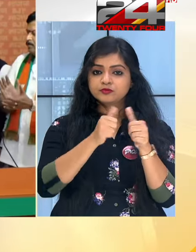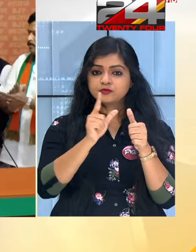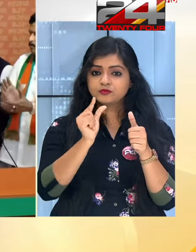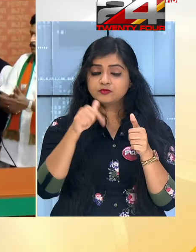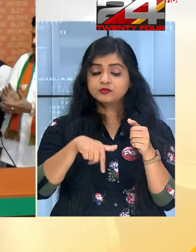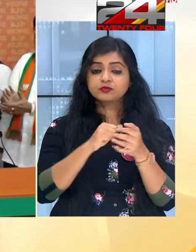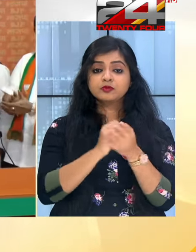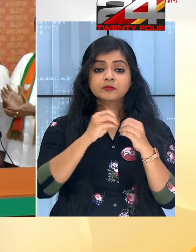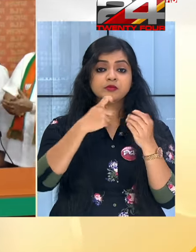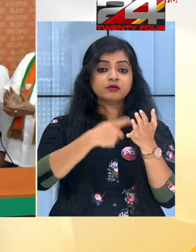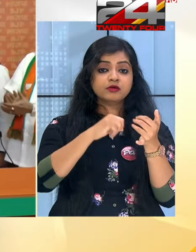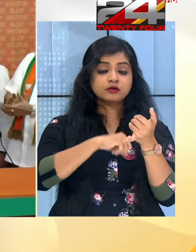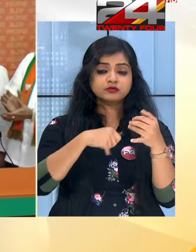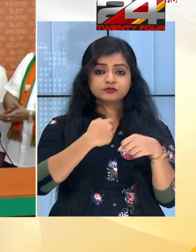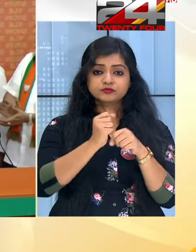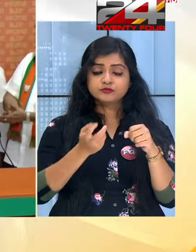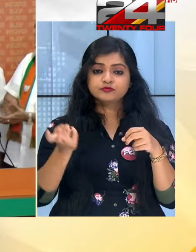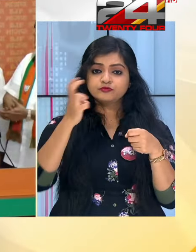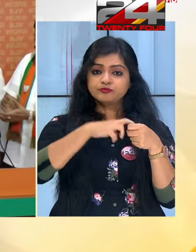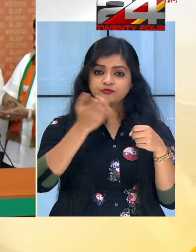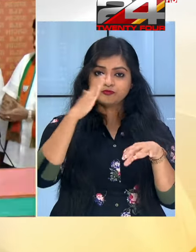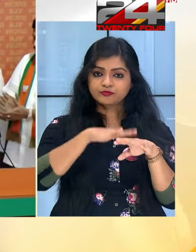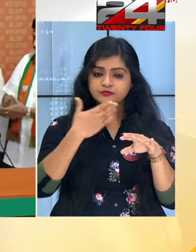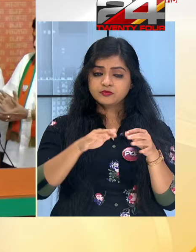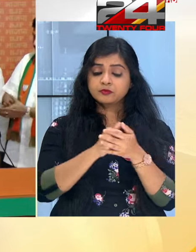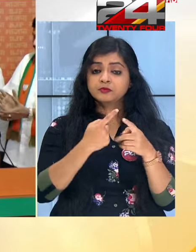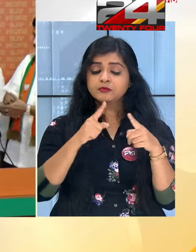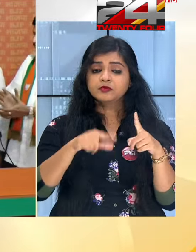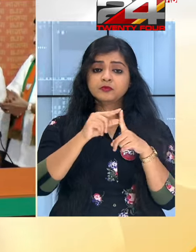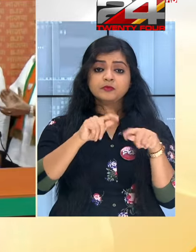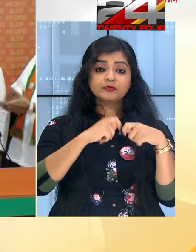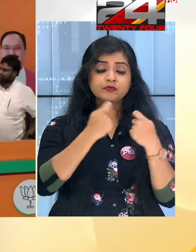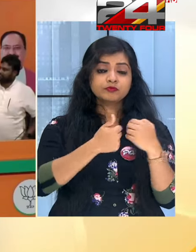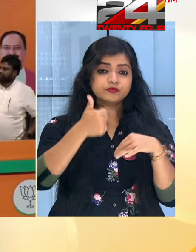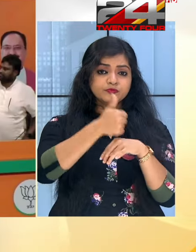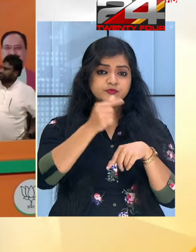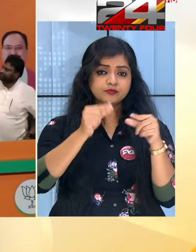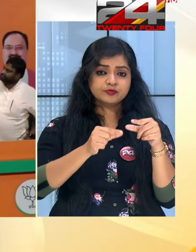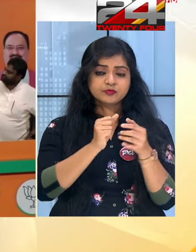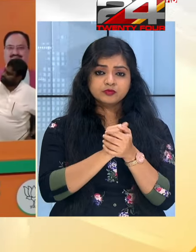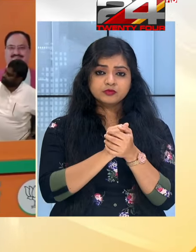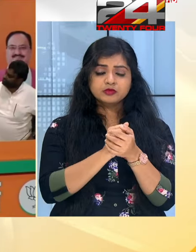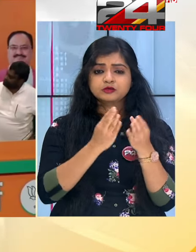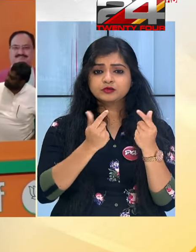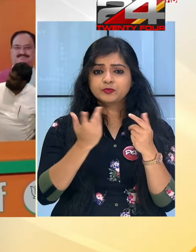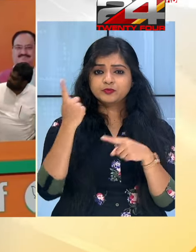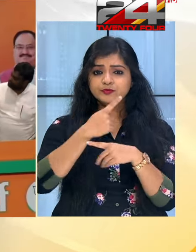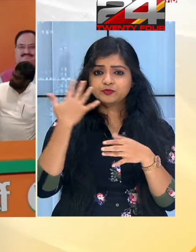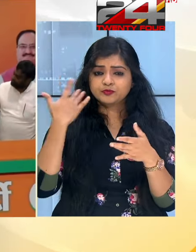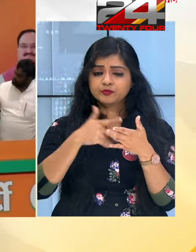ആർ എസിലേക്ക്, തെലങ്കാന രൂപീകരണത്തിന് പിന്നാലെ ബി ആർ എസിലേക്ക് എത്തുകയായിരുന്നു. എന്നാൽ പാർട്ടി നേതൃത്വവുമായി കഴിഞ്ഞ കുറച്ചു കാലമായി